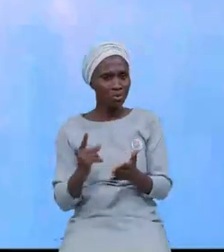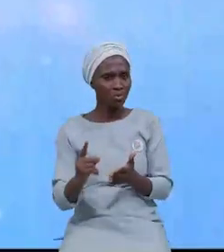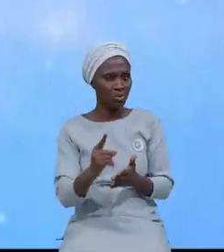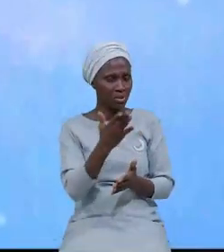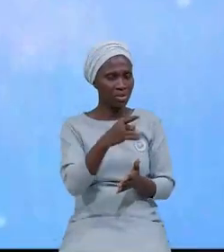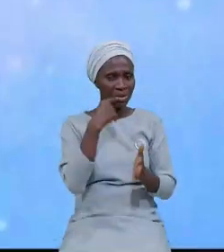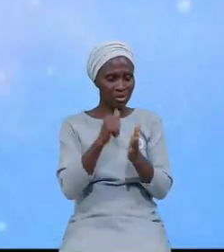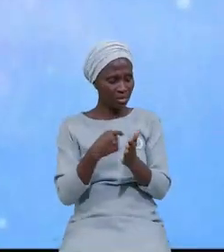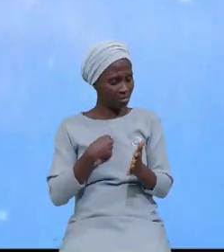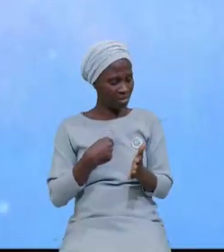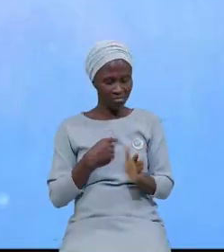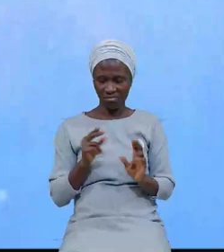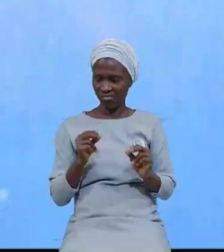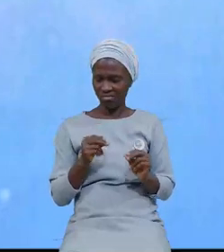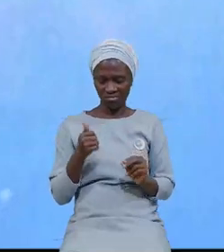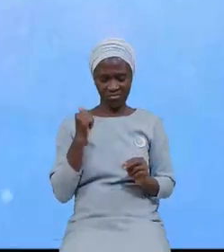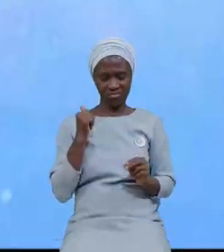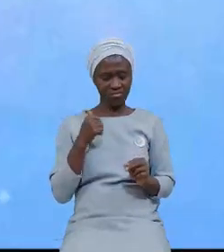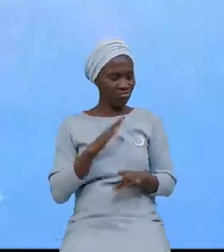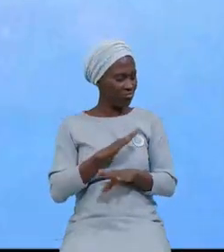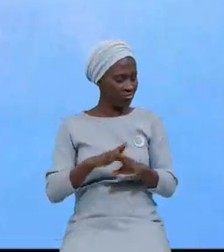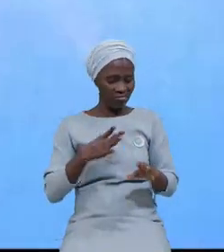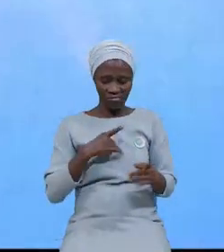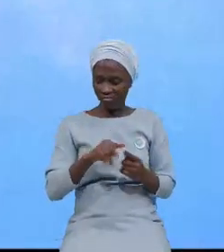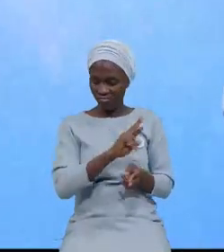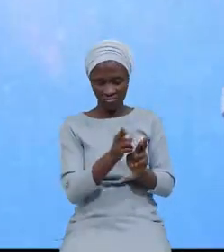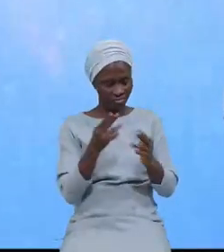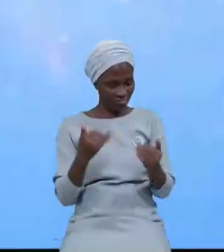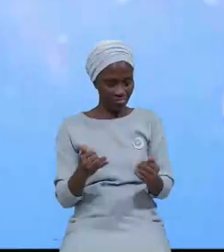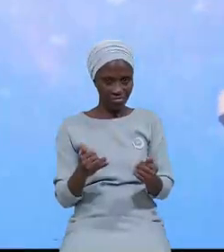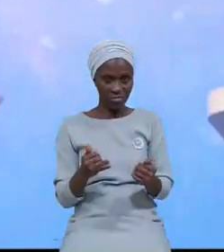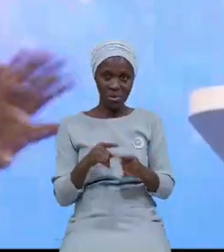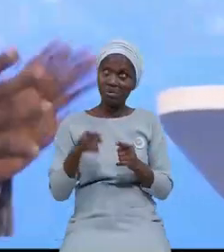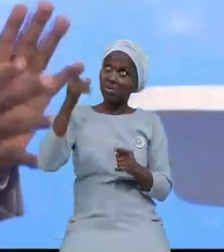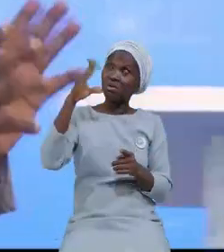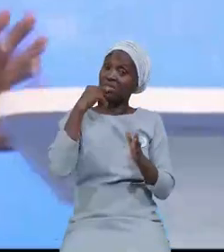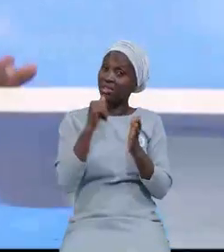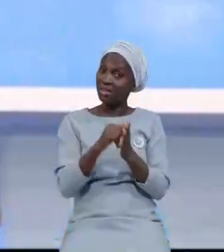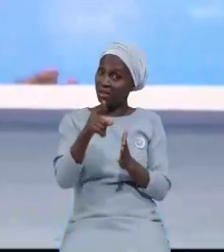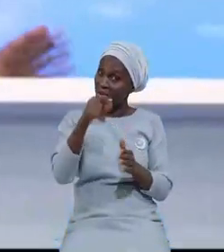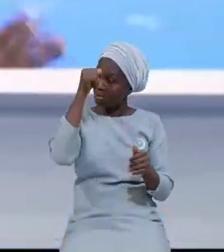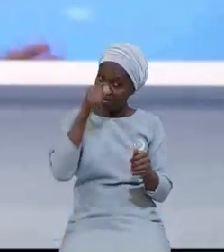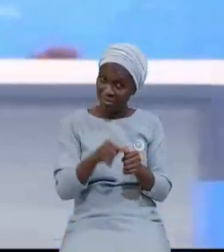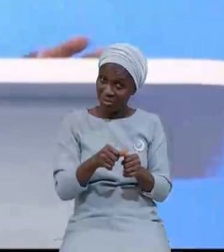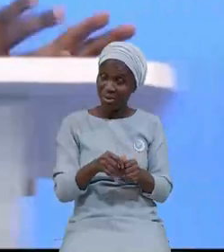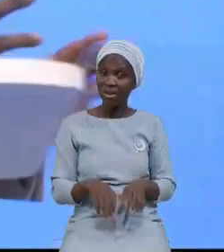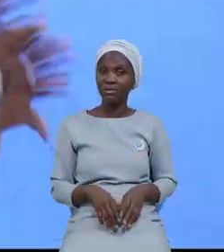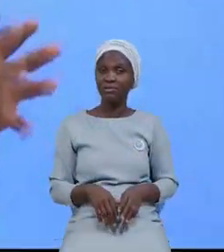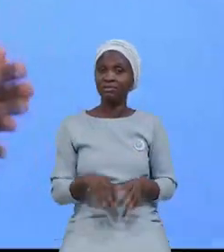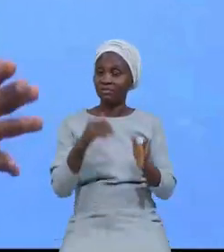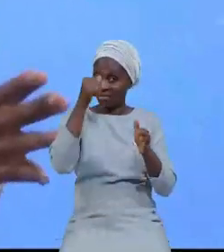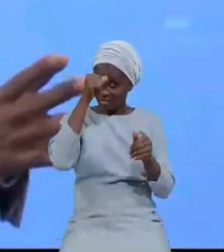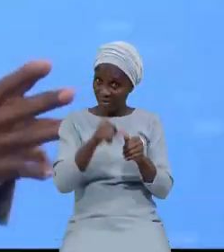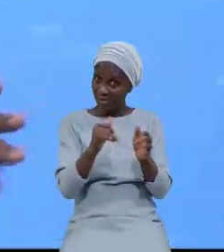peut dire je ne veux pas me repentir maintenant je veux pas revenir maintenant et dit souviens-toi que